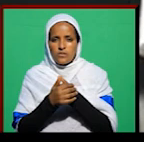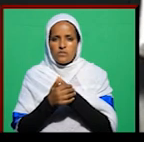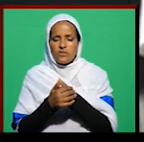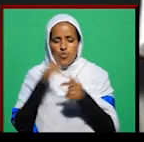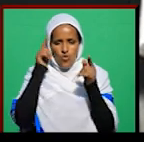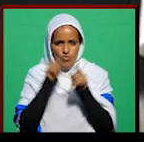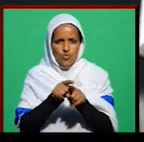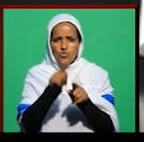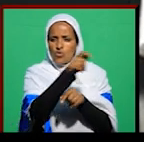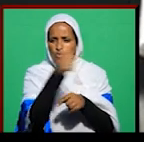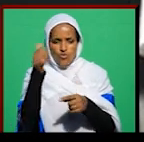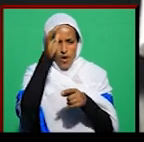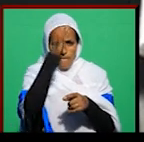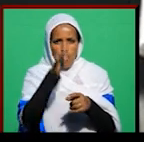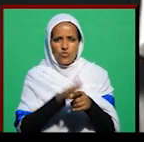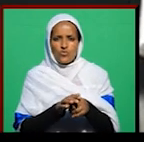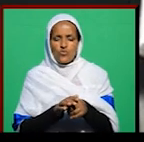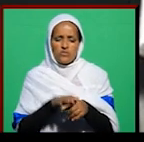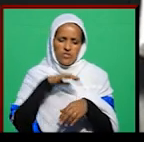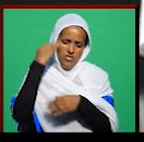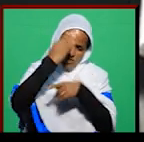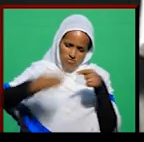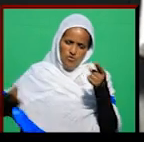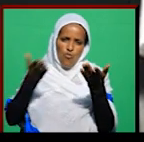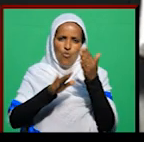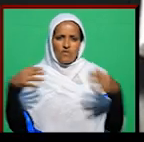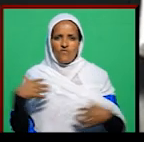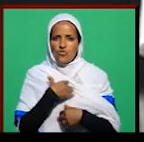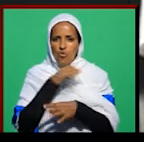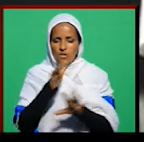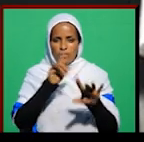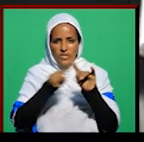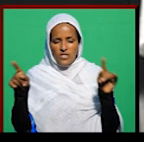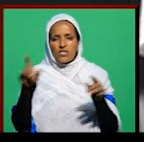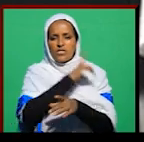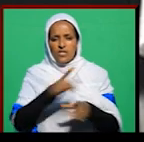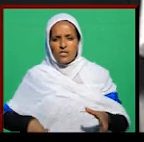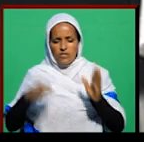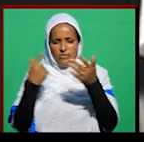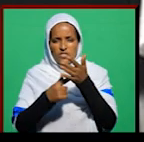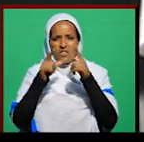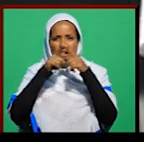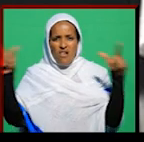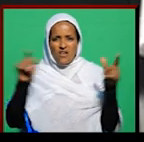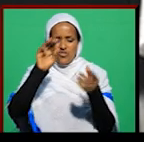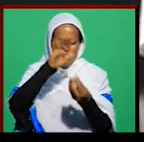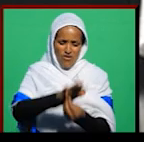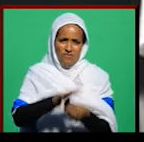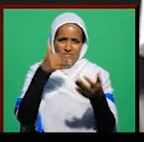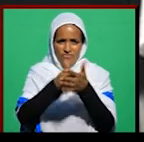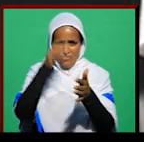አባት እንደ ወንድሞቹ እንደ ሌሎቹ አባቶች መሰየፍ ሞትን ፈርቶ አይደለም። ምእመናኑ በዚህ ላይ ትልቅ